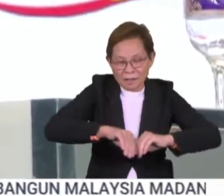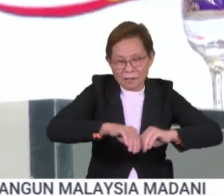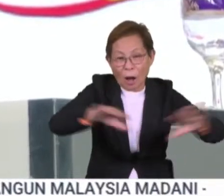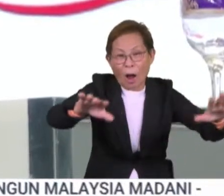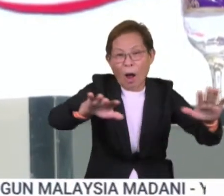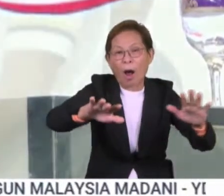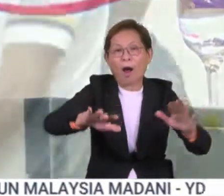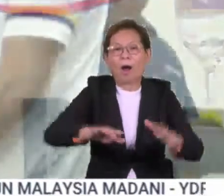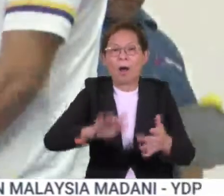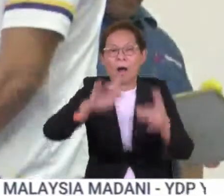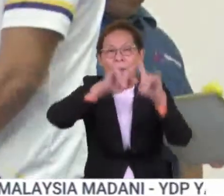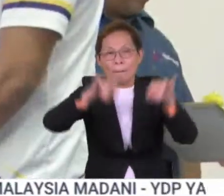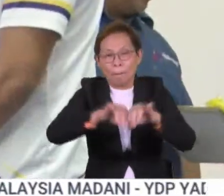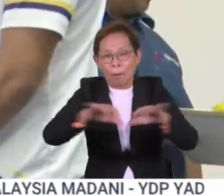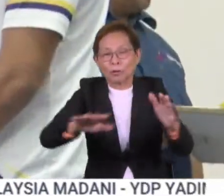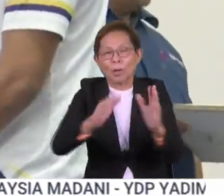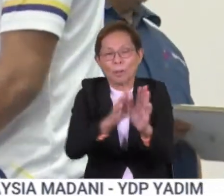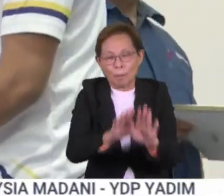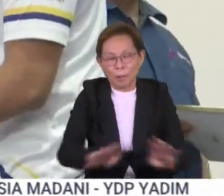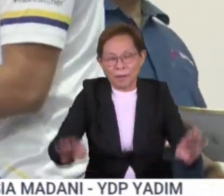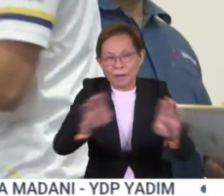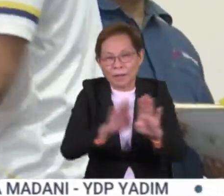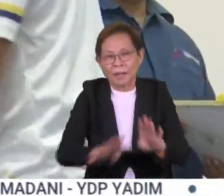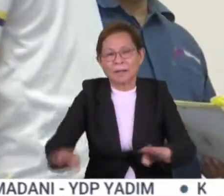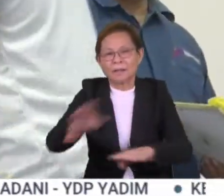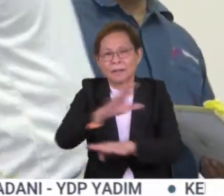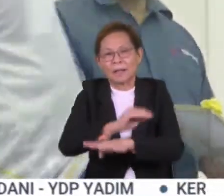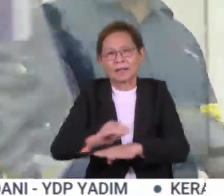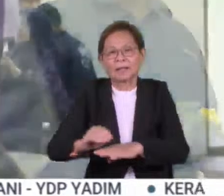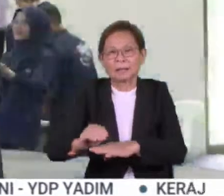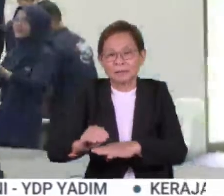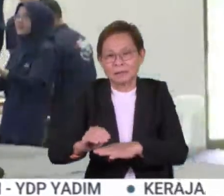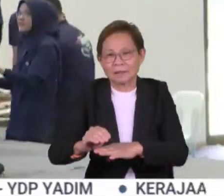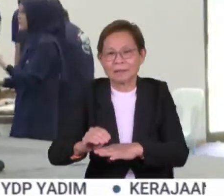berita dan laman dalam talian masing-masing.